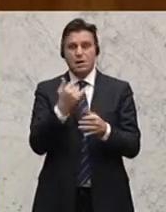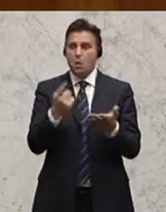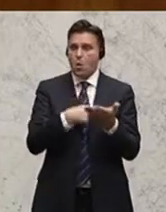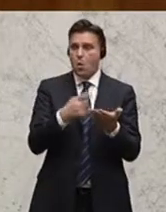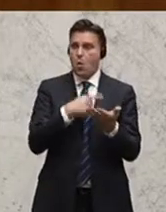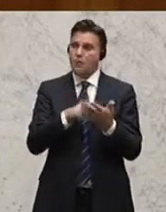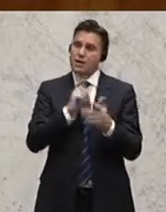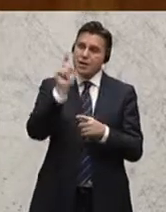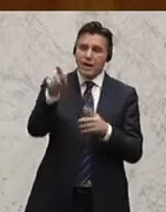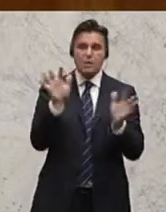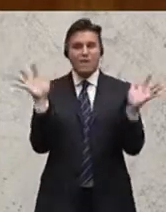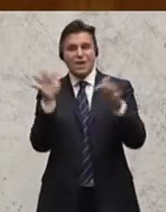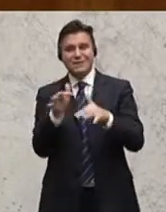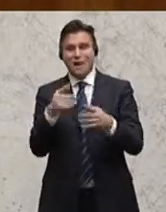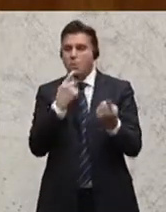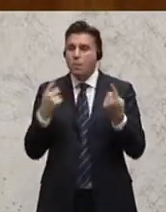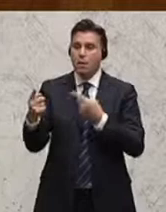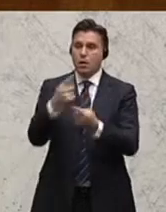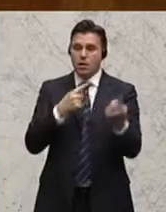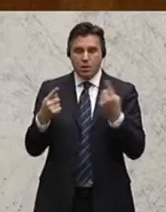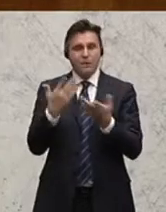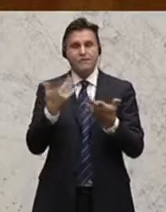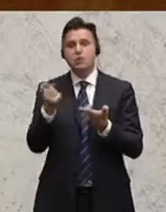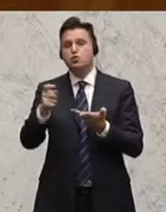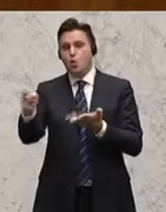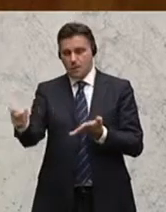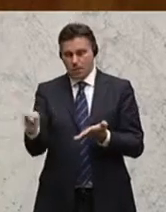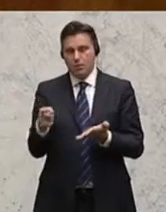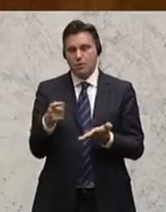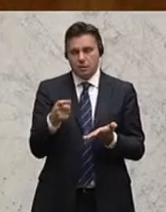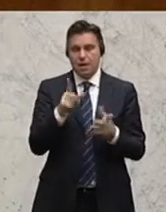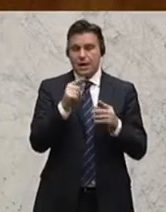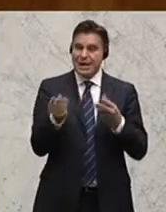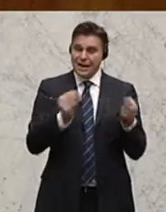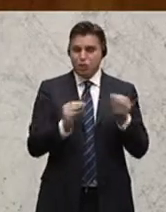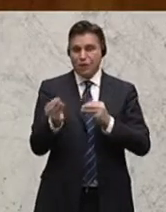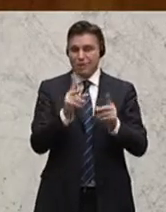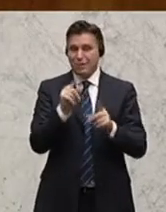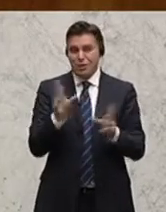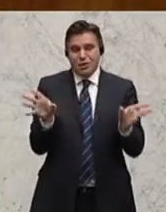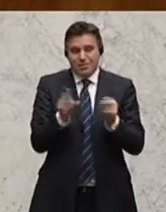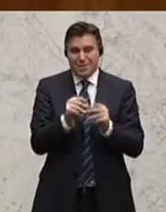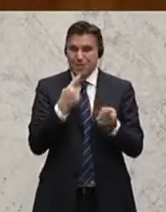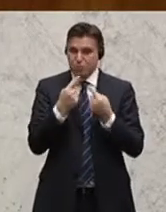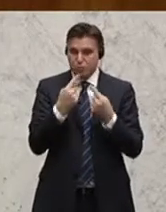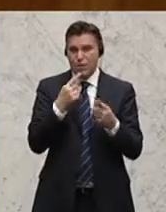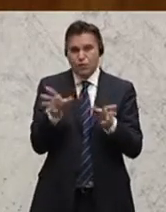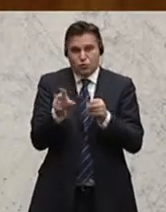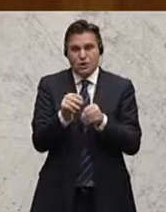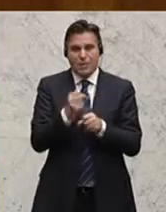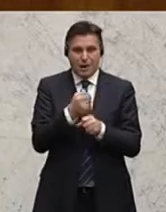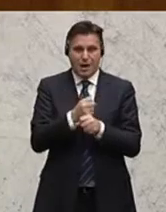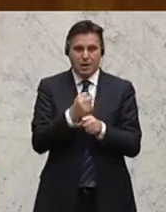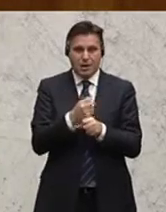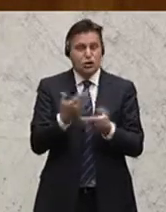draußen sind, Versammlungen halten und den Menschen erklären, was auf sie zukommt. Gestalten heißt miteinander reden, miteinander arbeiten. Das